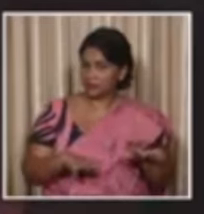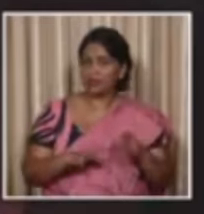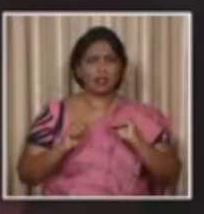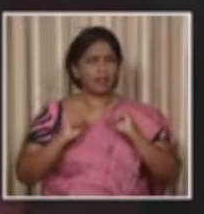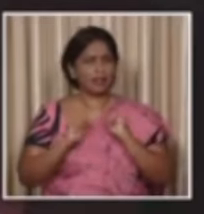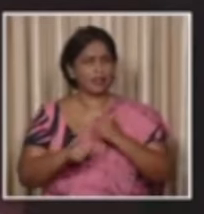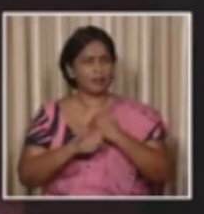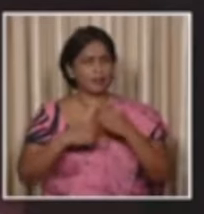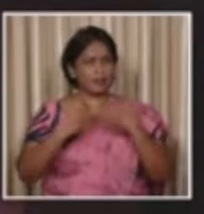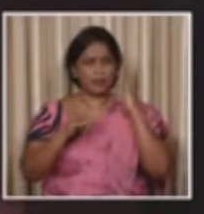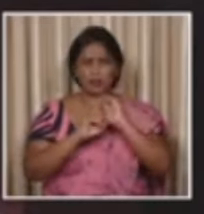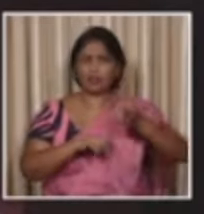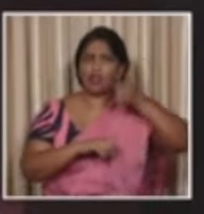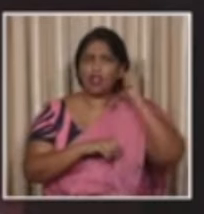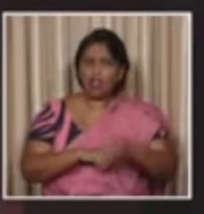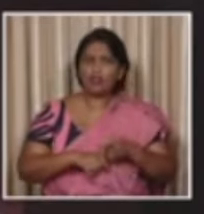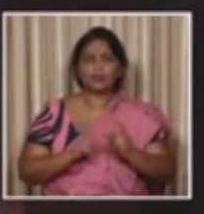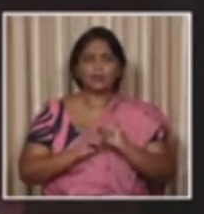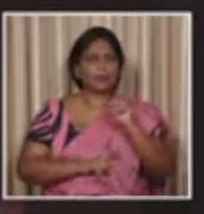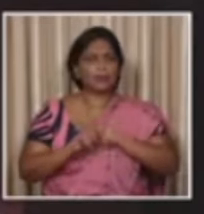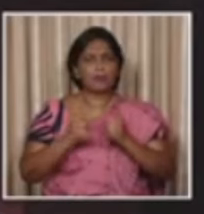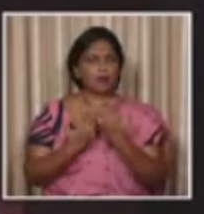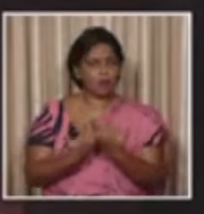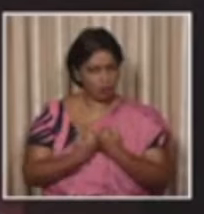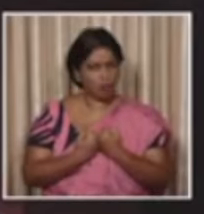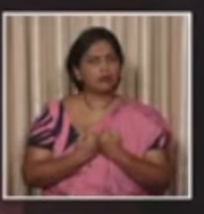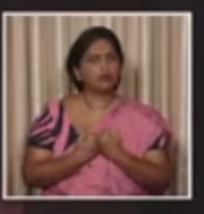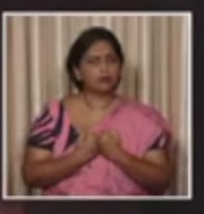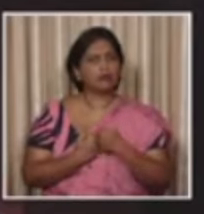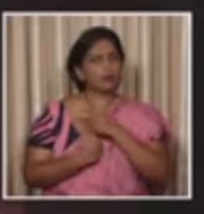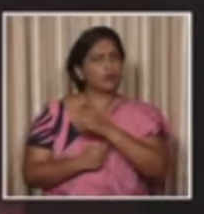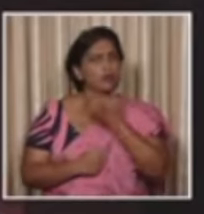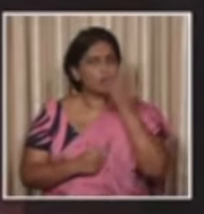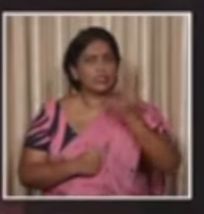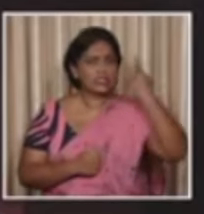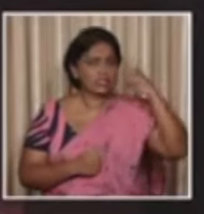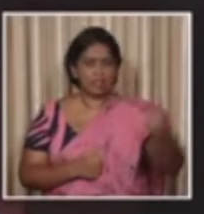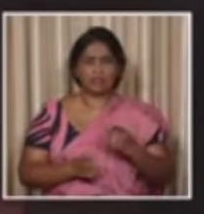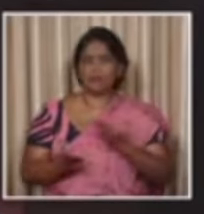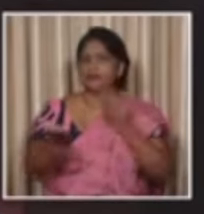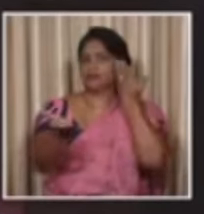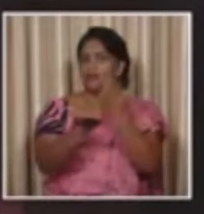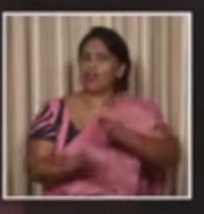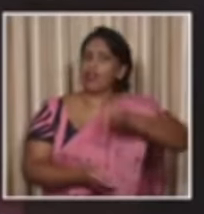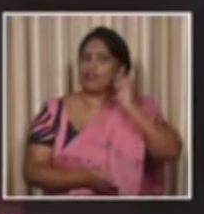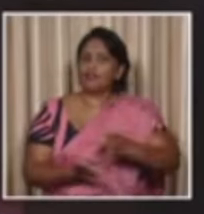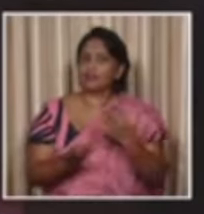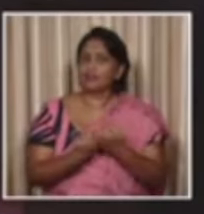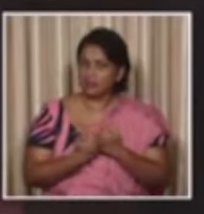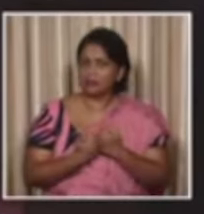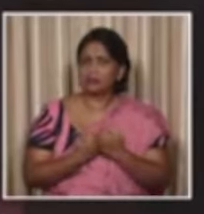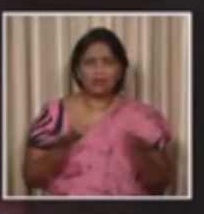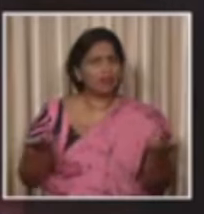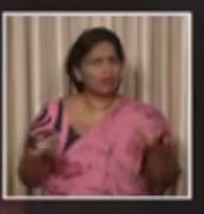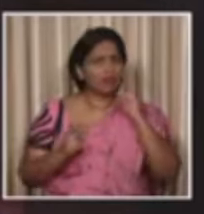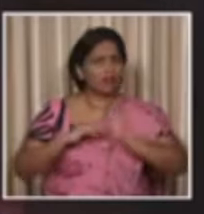ඇයි ගැසට් පත්‍රයට අනුමැතියක් මේ පාර්ලිමේන්තුවේ අවශ්‍ය නම්? ඔබතුමන්ලාට තිබුණා නීය දවසේම මේක ඉදිරිපත් කළ, මේක අනුමැතිය ලබා ගන්න.